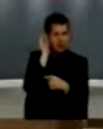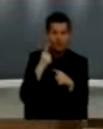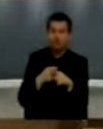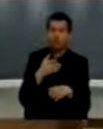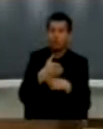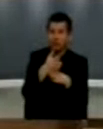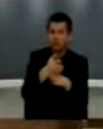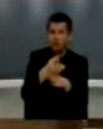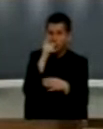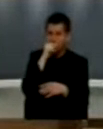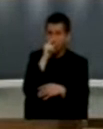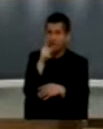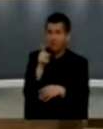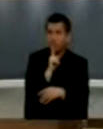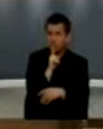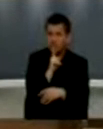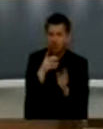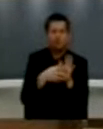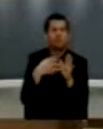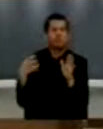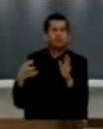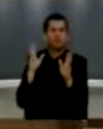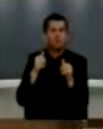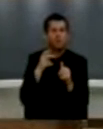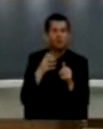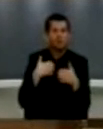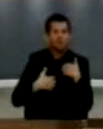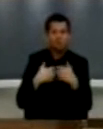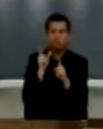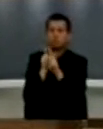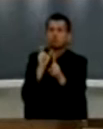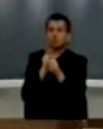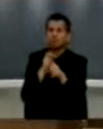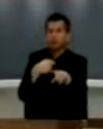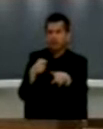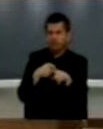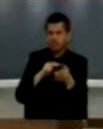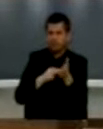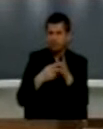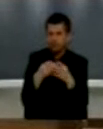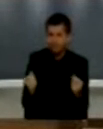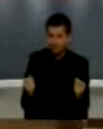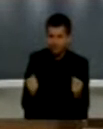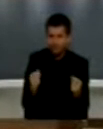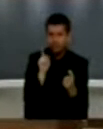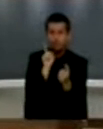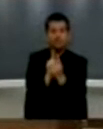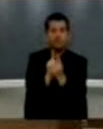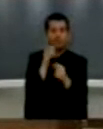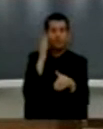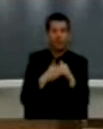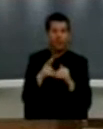nga komuna e Vushtrisë, në mënyrë të vazhdueshme ka pasur përpjekje që të bëjë zgjidhje rreth të nënkalimit, kurse takimi i fundit është bërë dje në